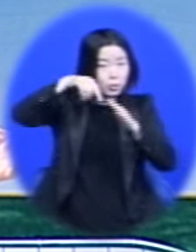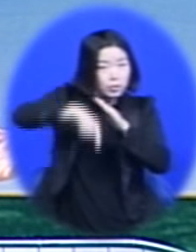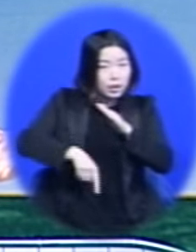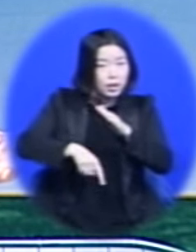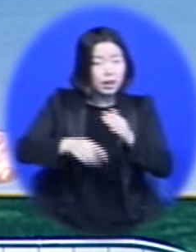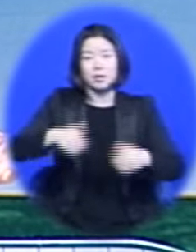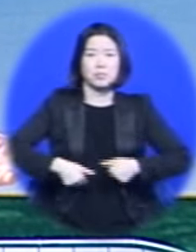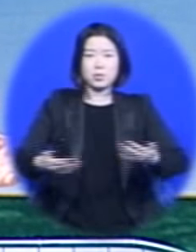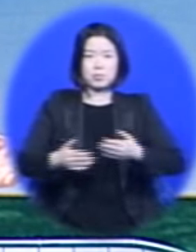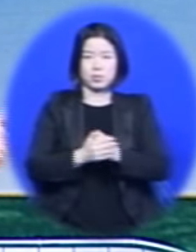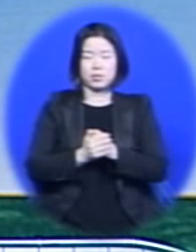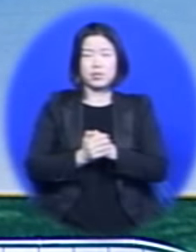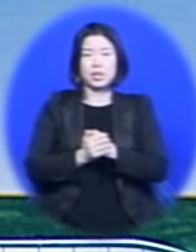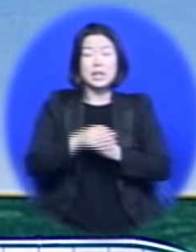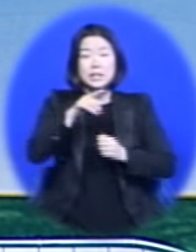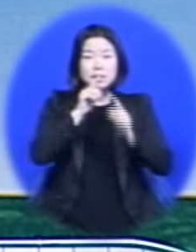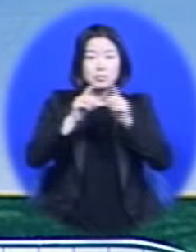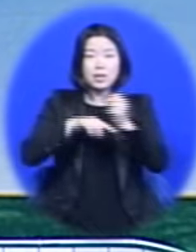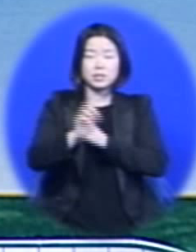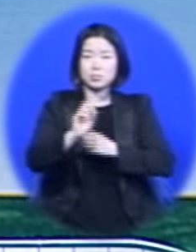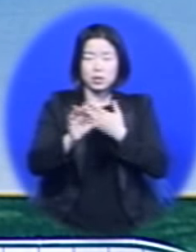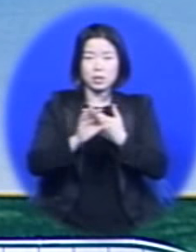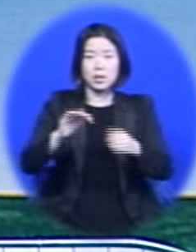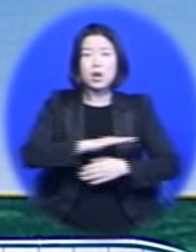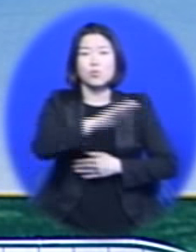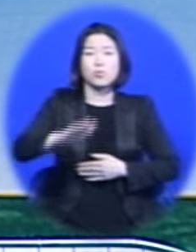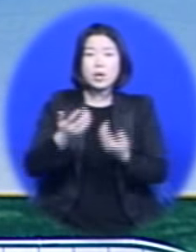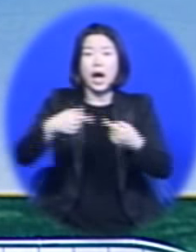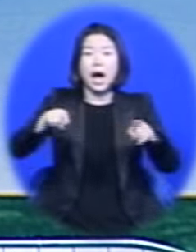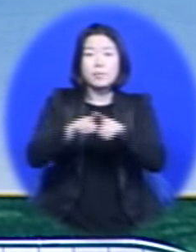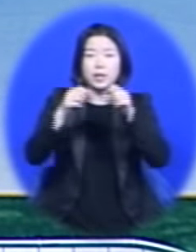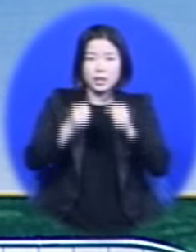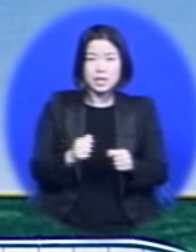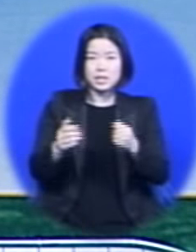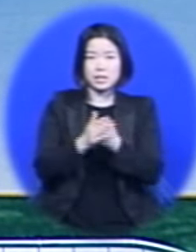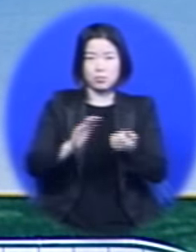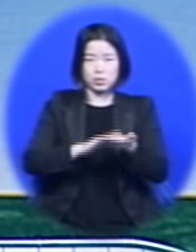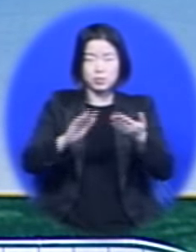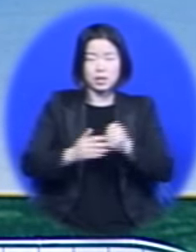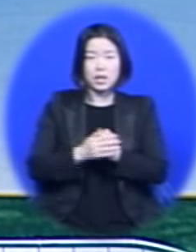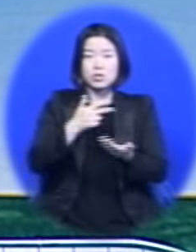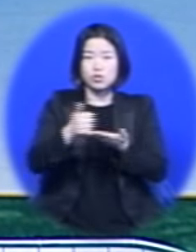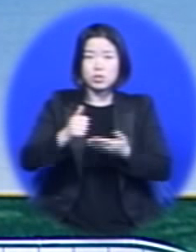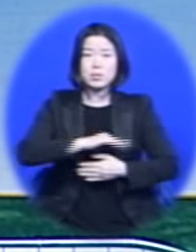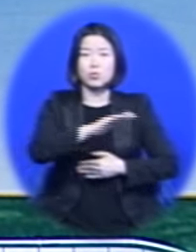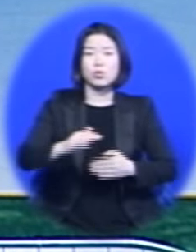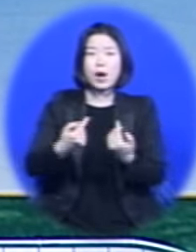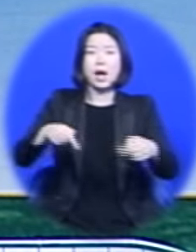말씀하고 있습니다. 그 말은 우리와 함께 계시기 때문에, 주님이 우리와 함께 하시기